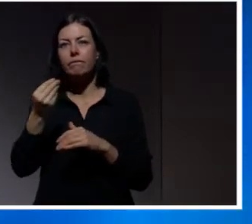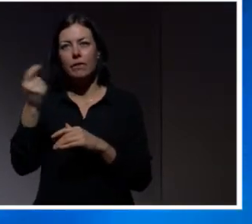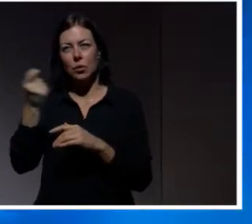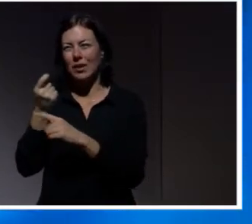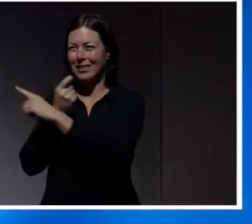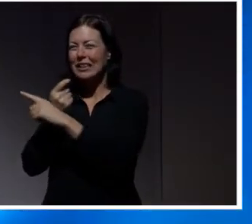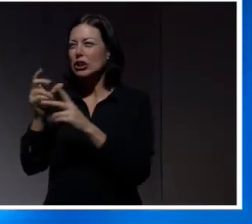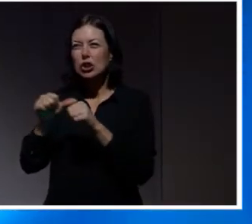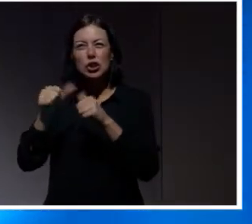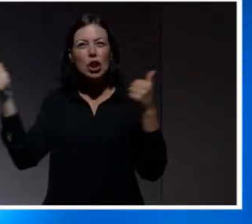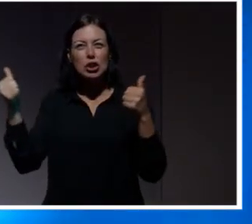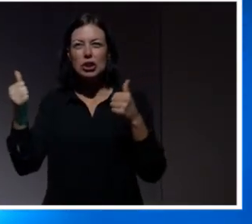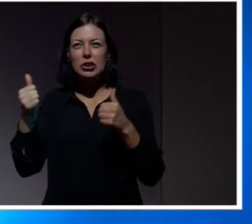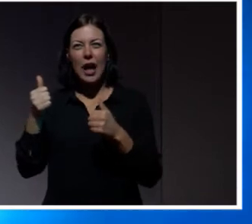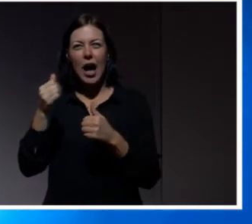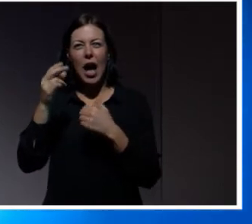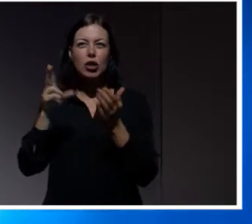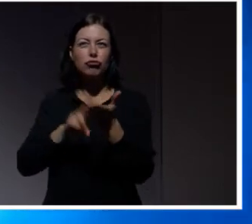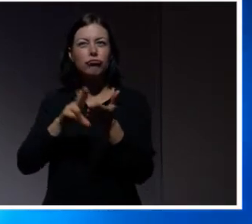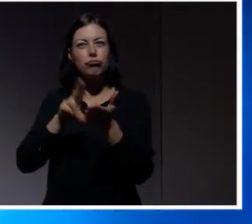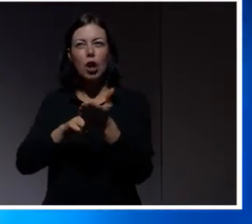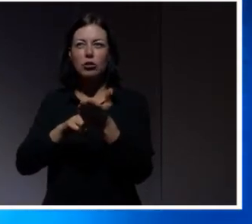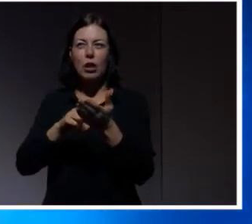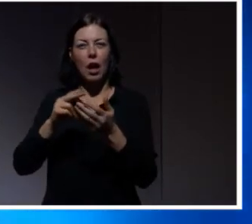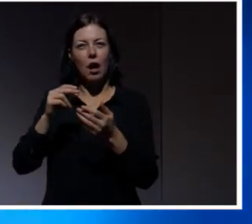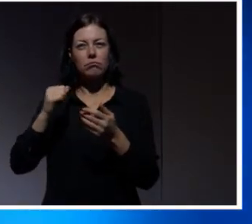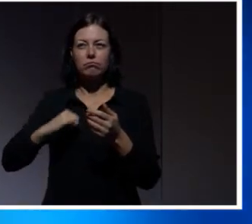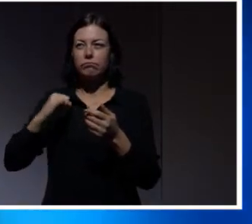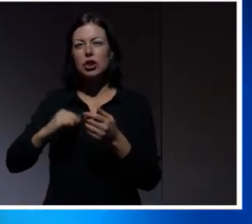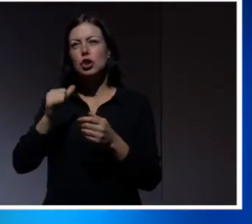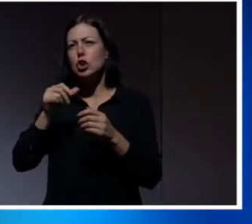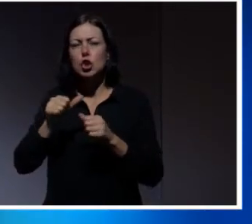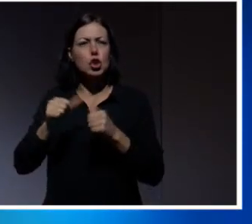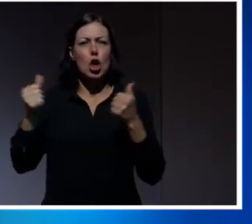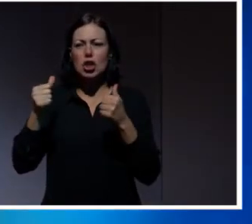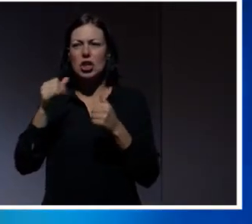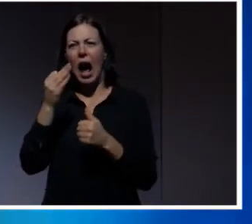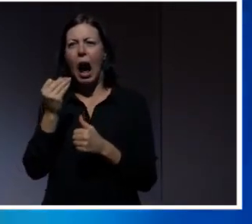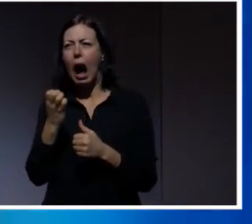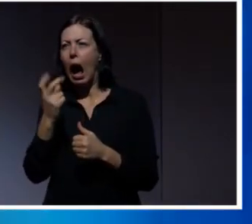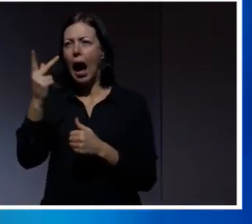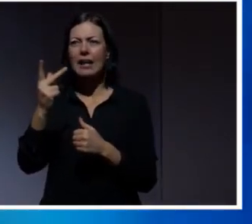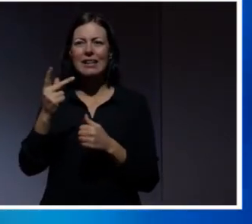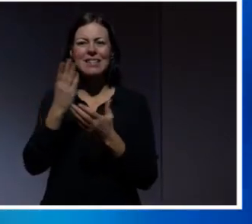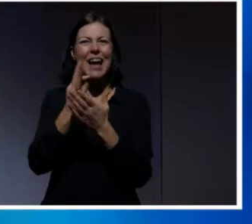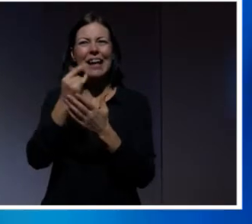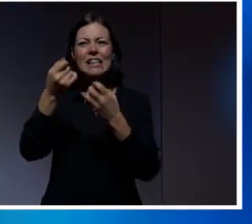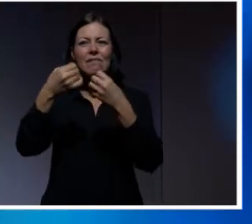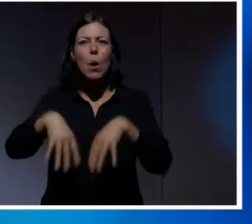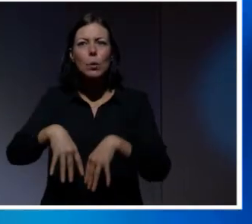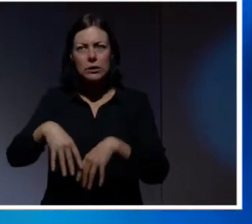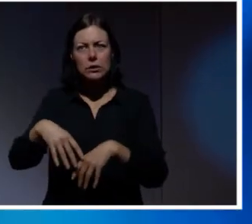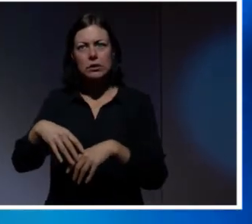briefings, alltså läkta uppgifter. De största hacken, säkerhetsförluster. Det är